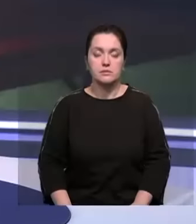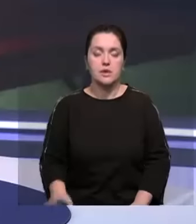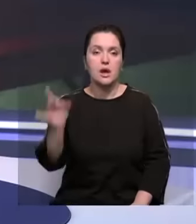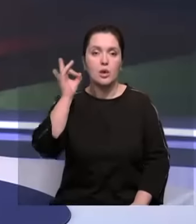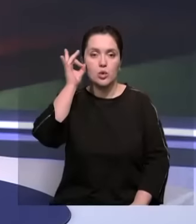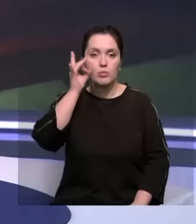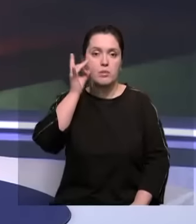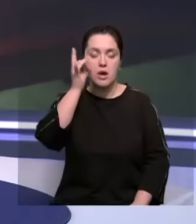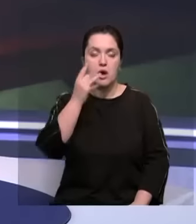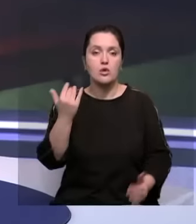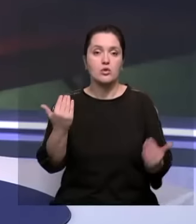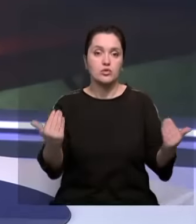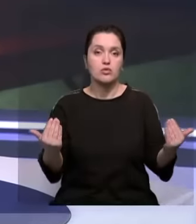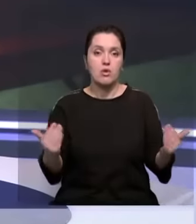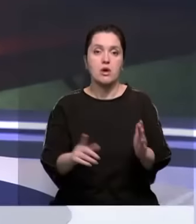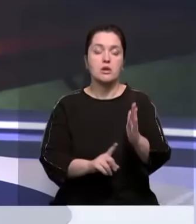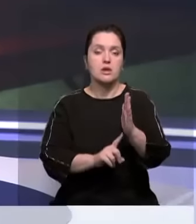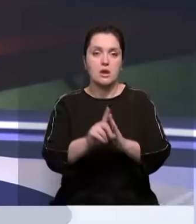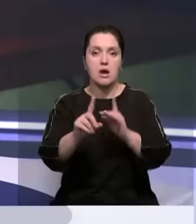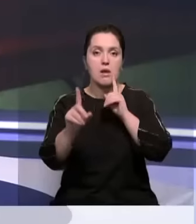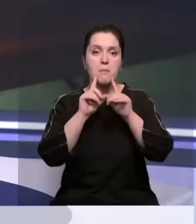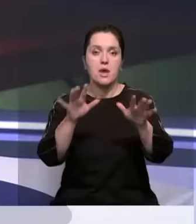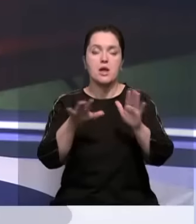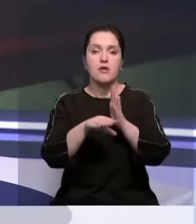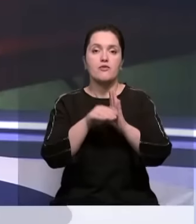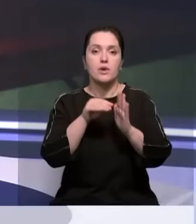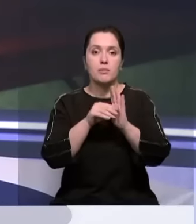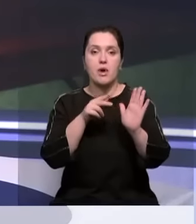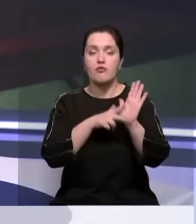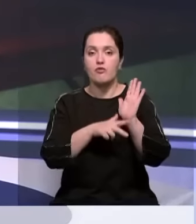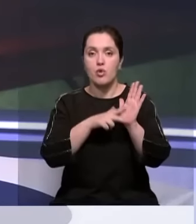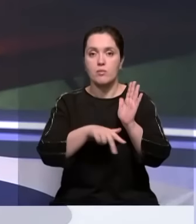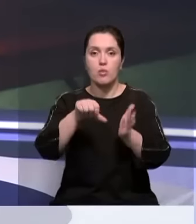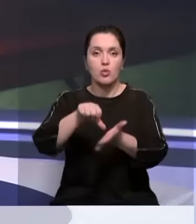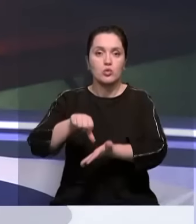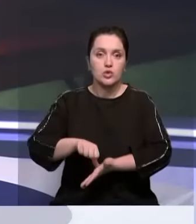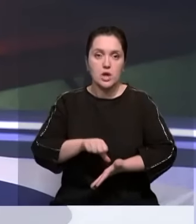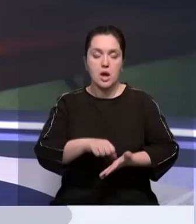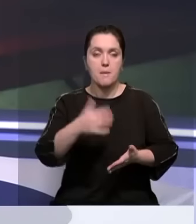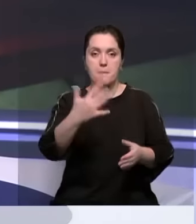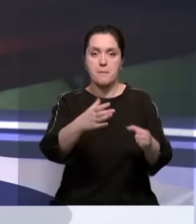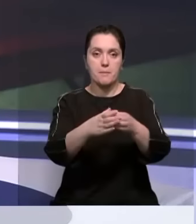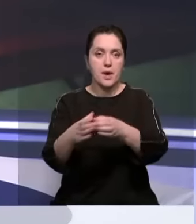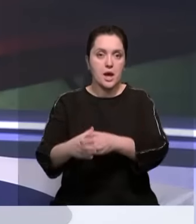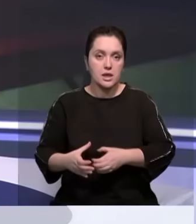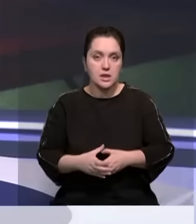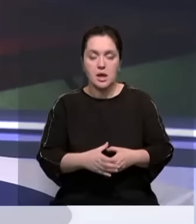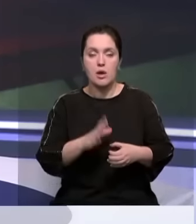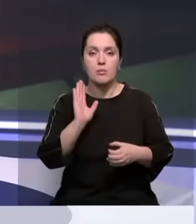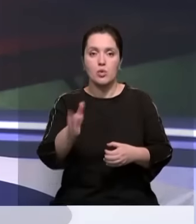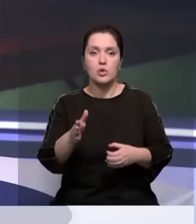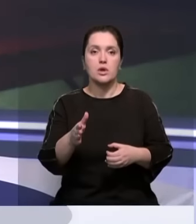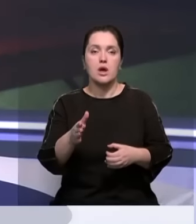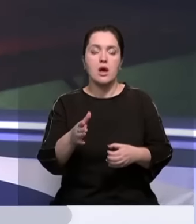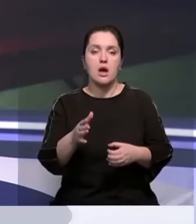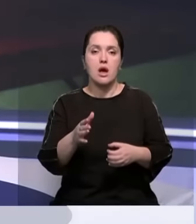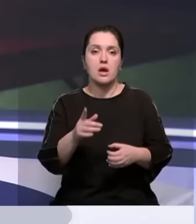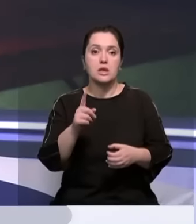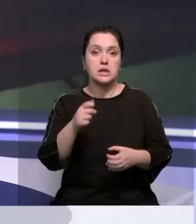Тем временем в Румынии сегодня стартовали парламентские выборы. Более 8000 кандидатов из 50 партий и организаций будут бороться